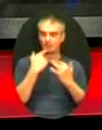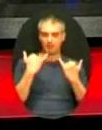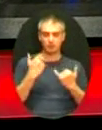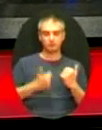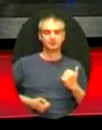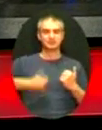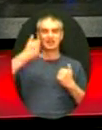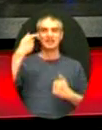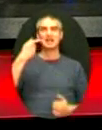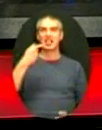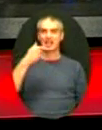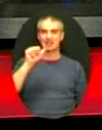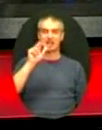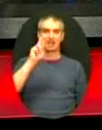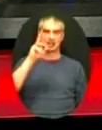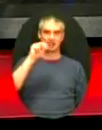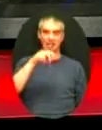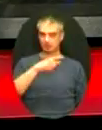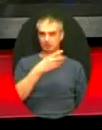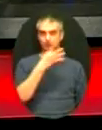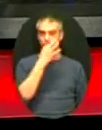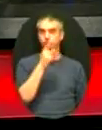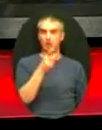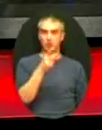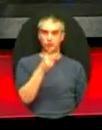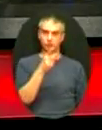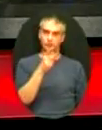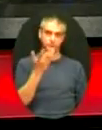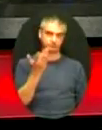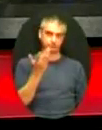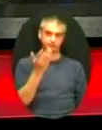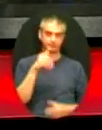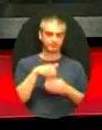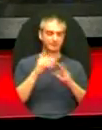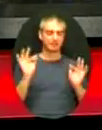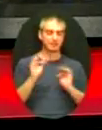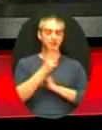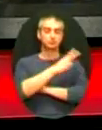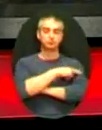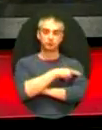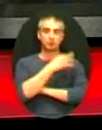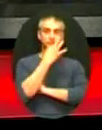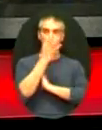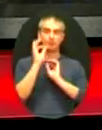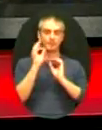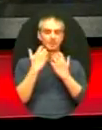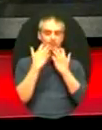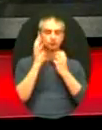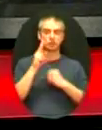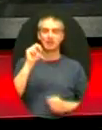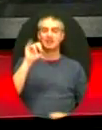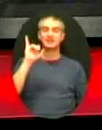גם השר גלעד ארדן, הוא התייחס, הוא נשאל בטקס של המשטרה, הוא נשאל באמת על פרשת